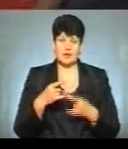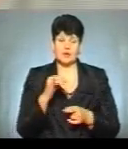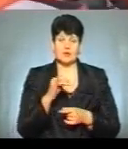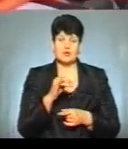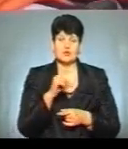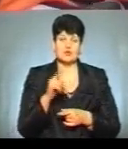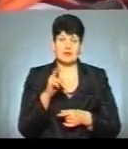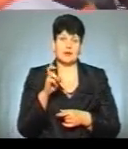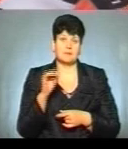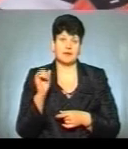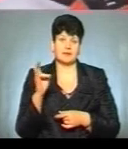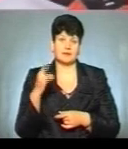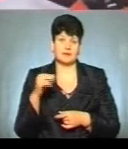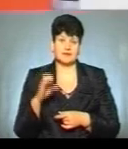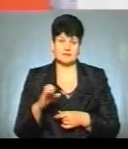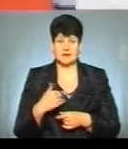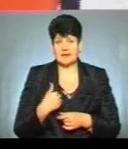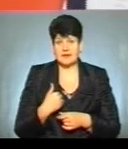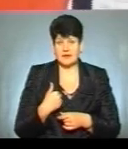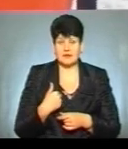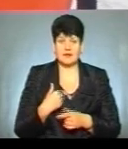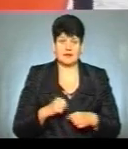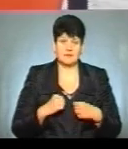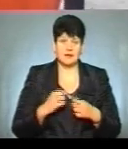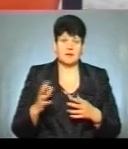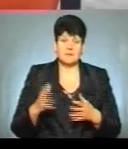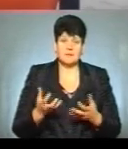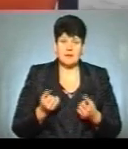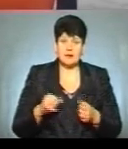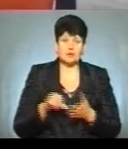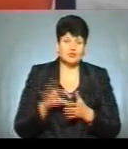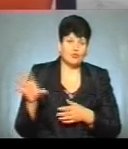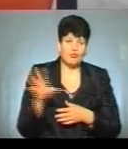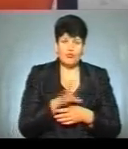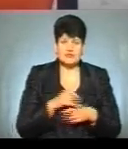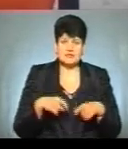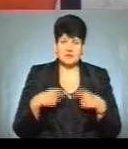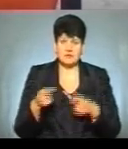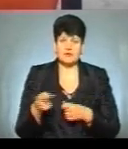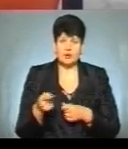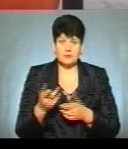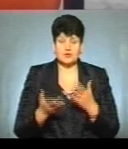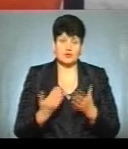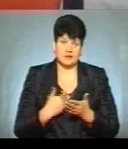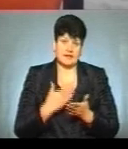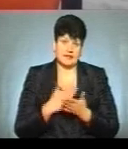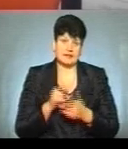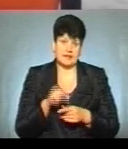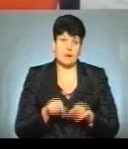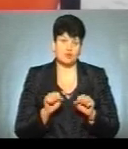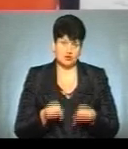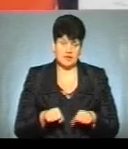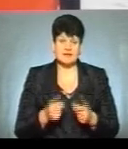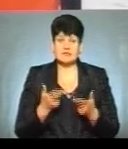Тернопіль» Зоряна Бендас. Я намагаюся брати участь в всіх забігах, які організовуються в Тернополі, ну, принаймні, якщо така можливість є.